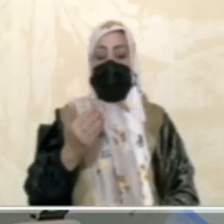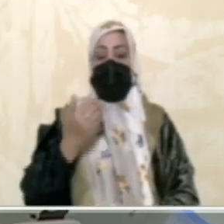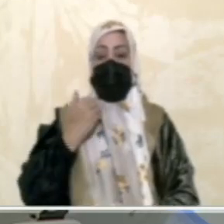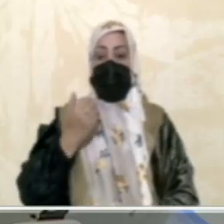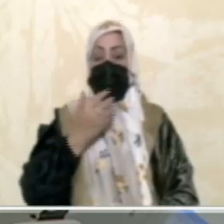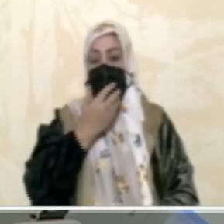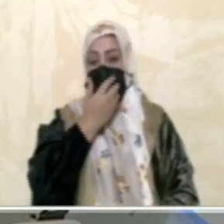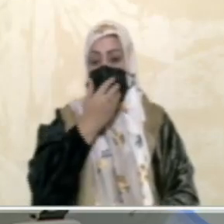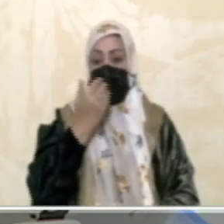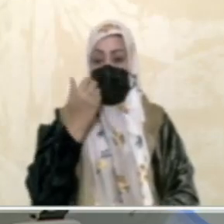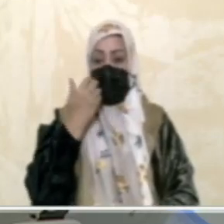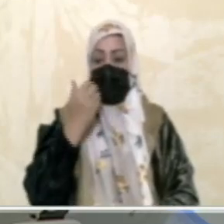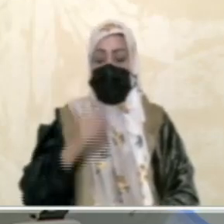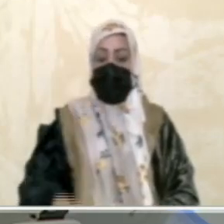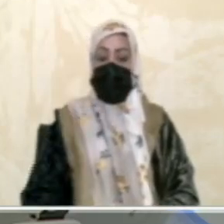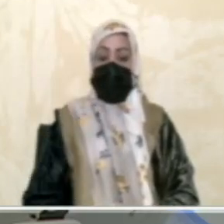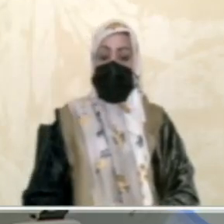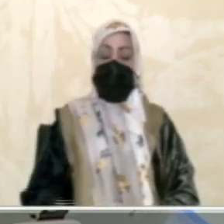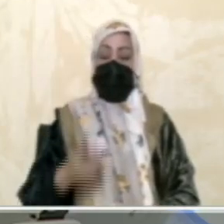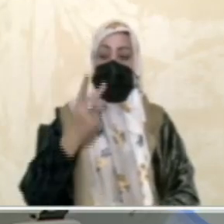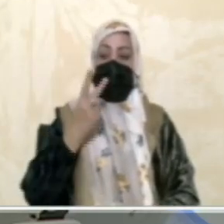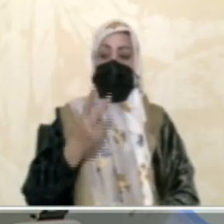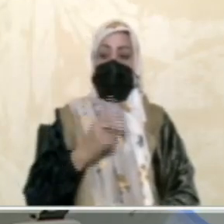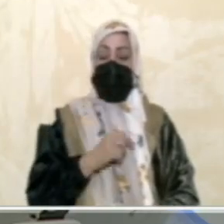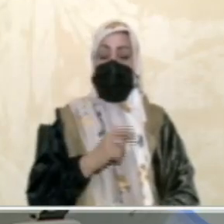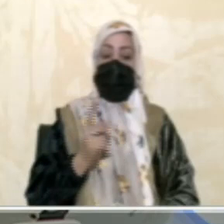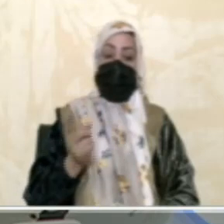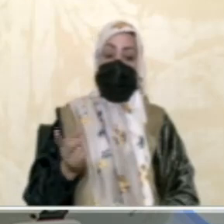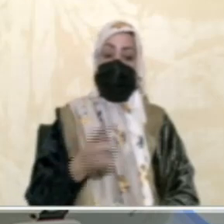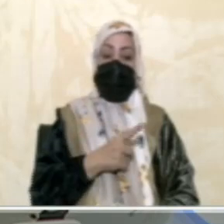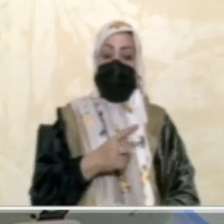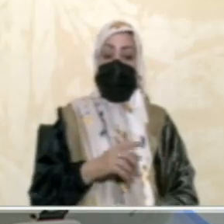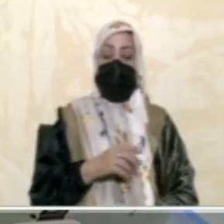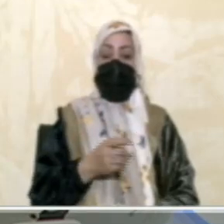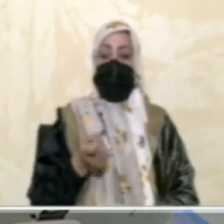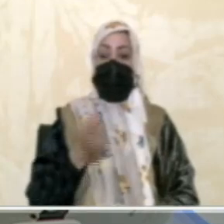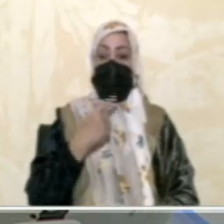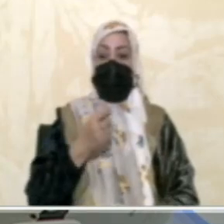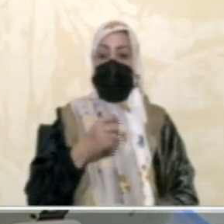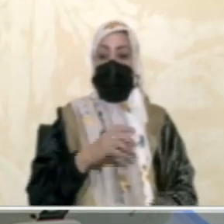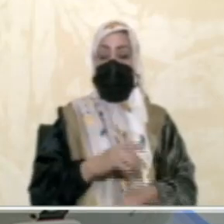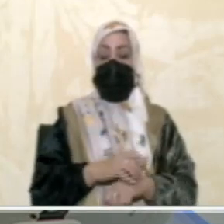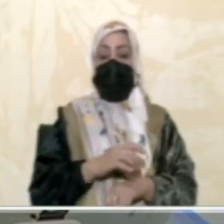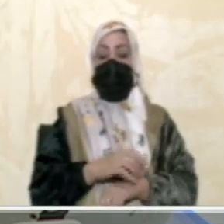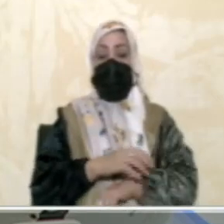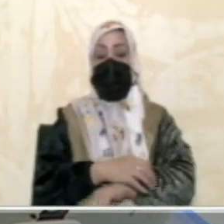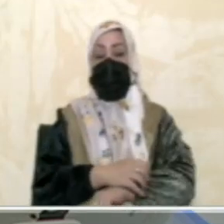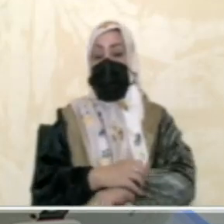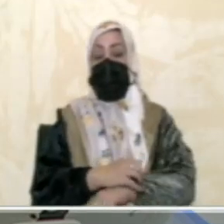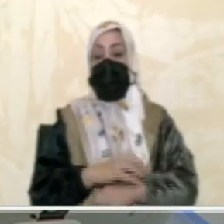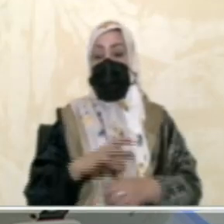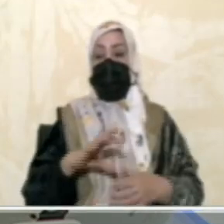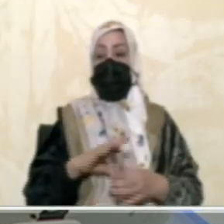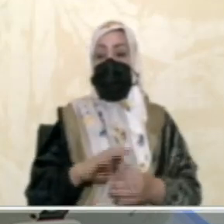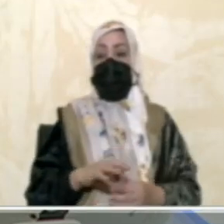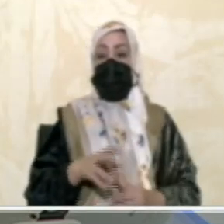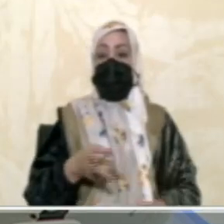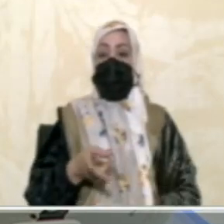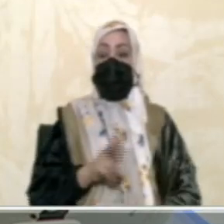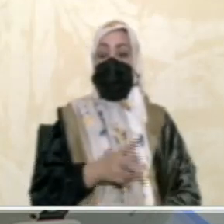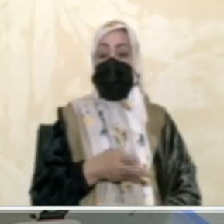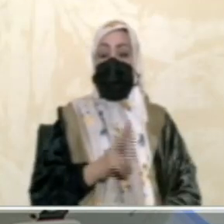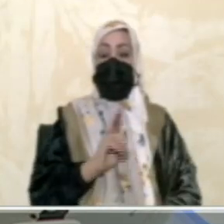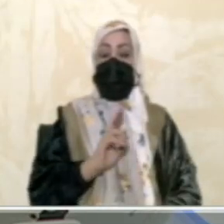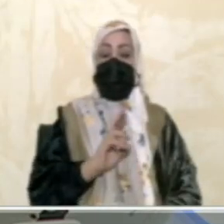في الغالب عندها اطباء العيون في الغالب مش مربوطه ب 12 ساعه 12 ساعه كانوا قال لك 12 ساعه 12